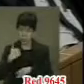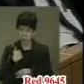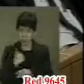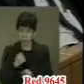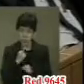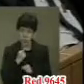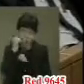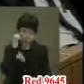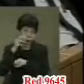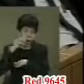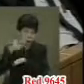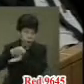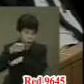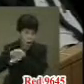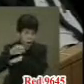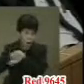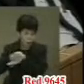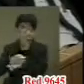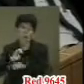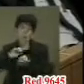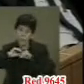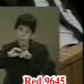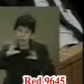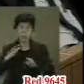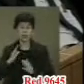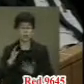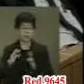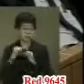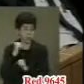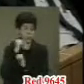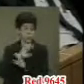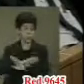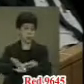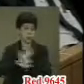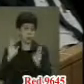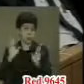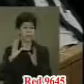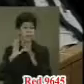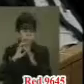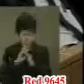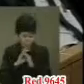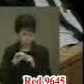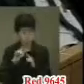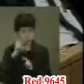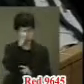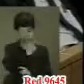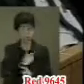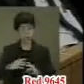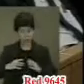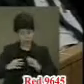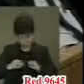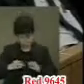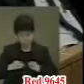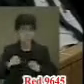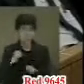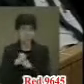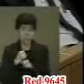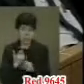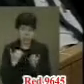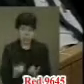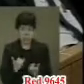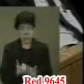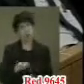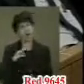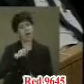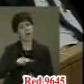ที่ชุมนุมในมหาวิทยาลัยรามคำแหงนั้นเราได้ประกาศทันทียุติการชุมนุมด้วยน้อมนำพระราชดำรัสและวันนี้ประวั